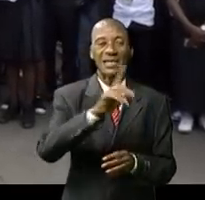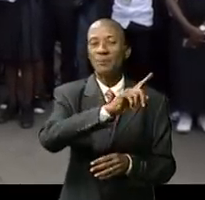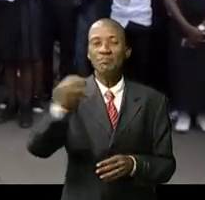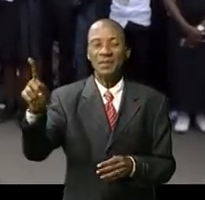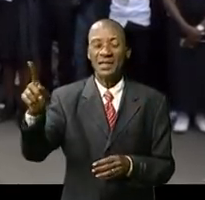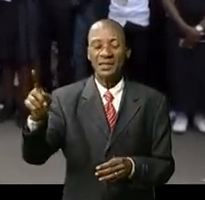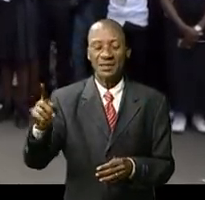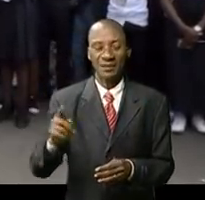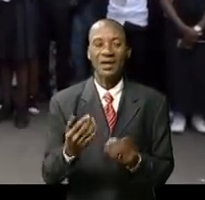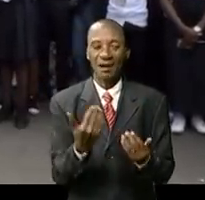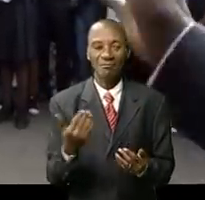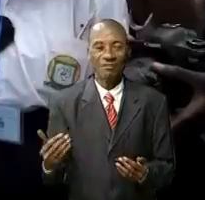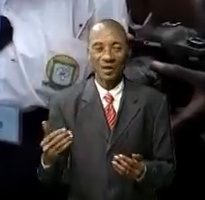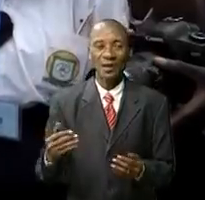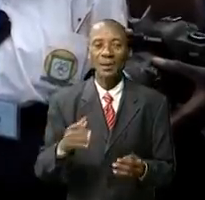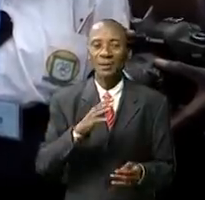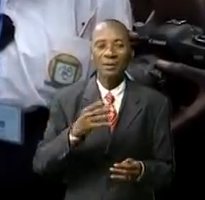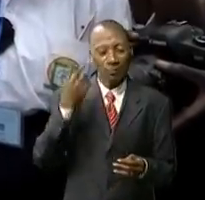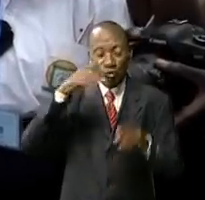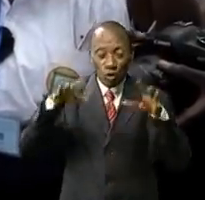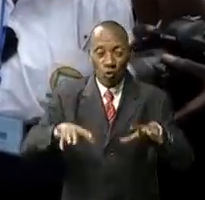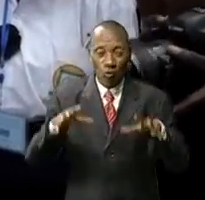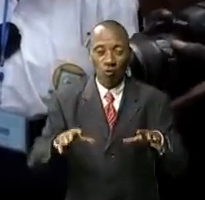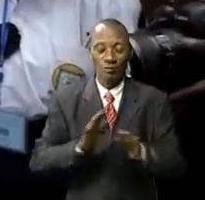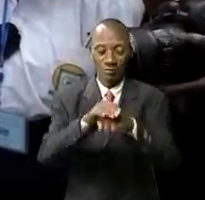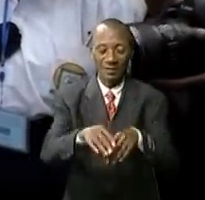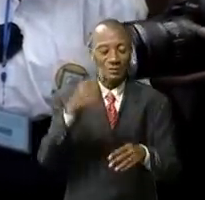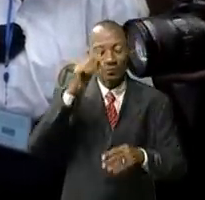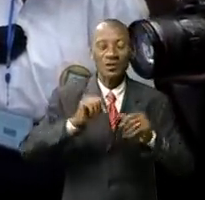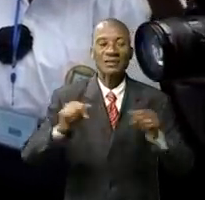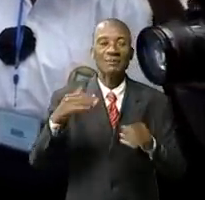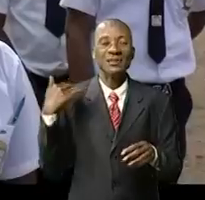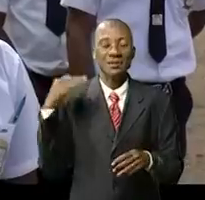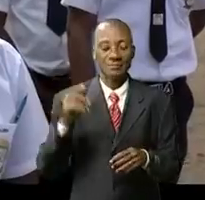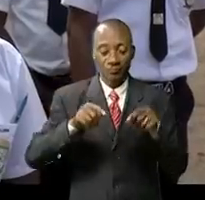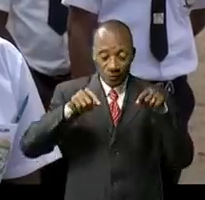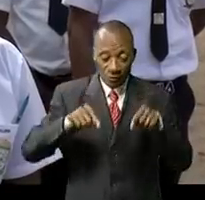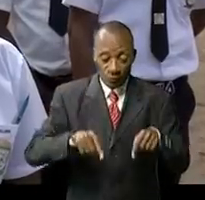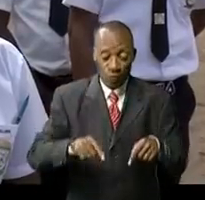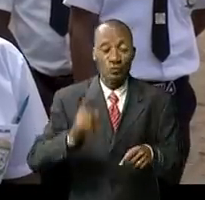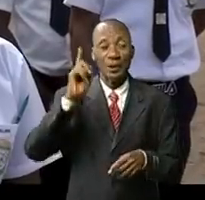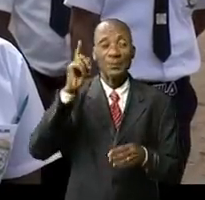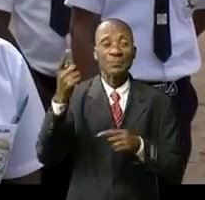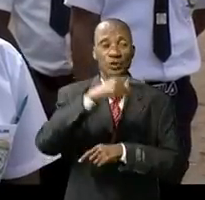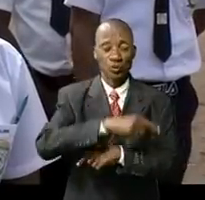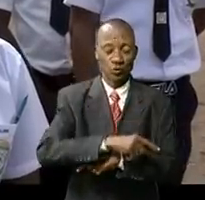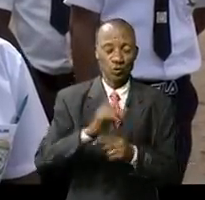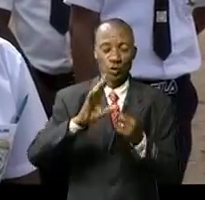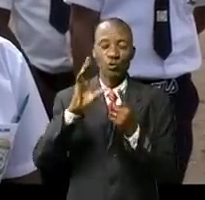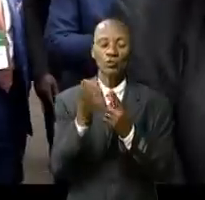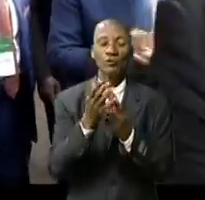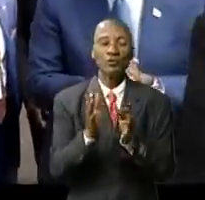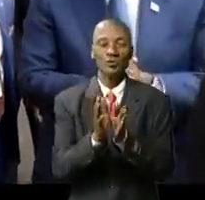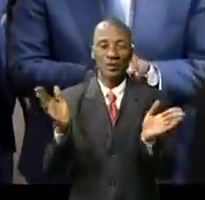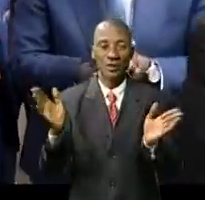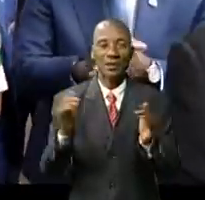toute l'étendue du territoire national prennent part à cette session. Ce premier jour a été consacré à la culture générale. le chef du